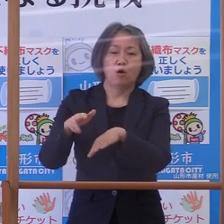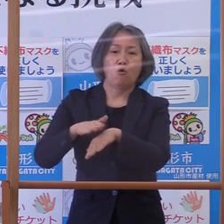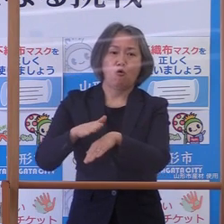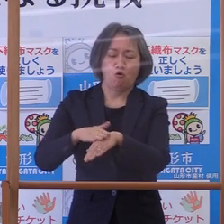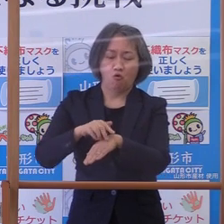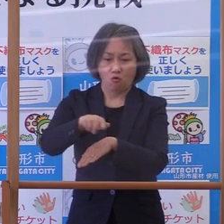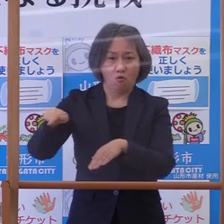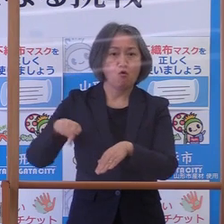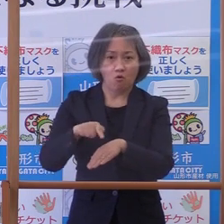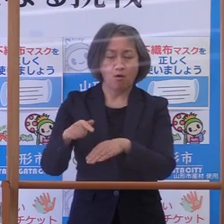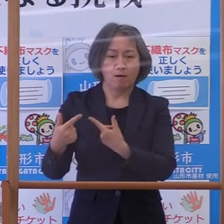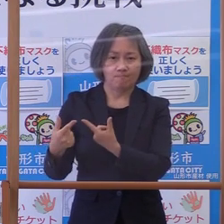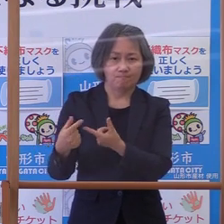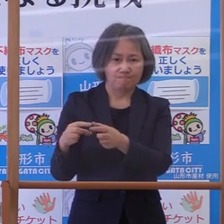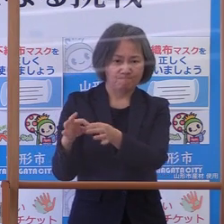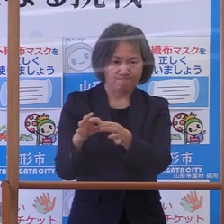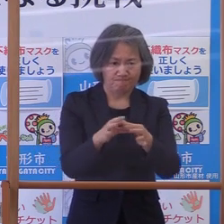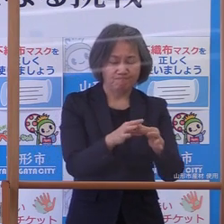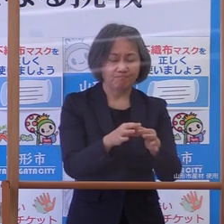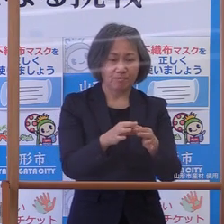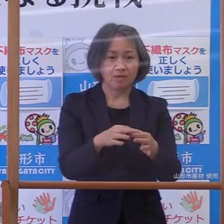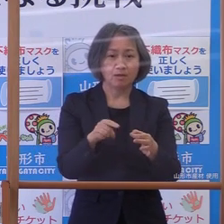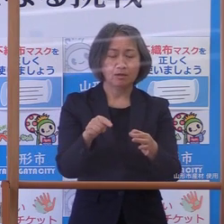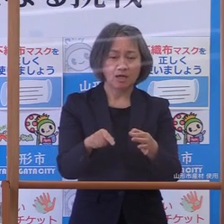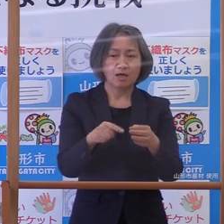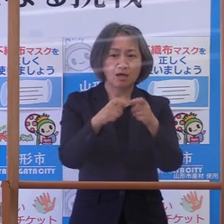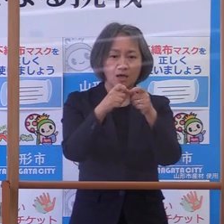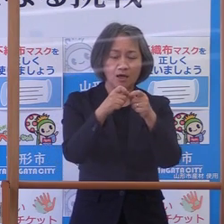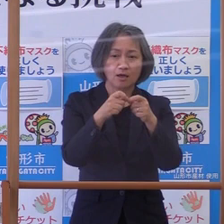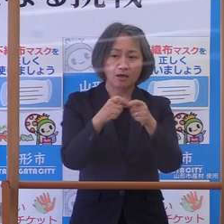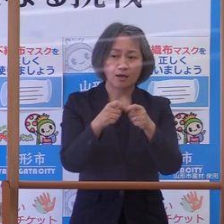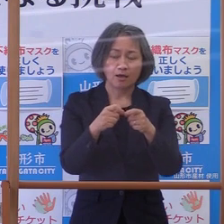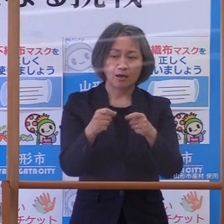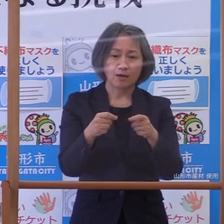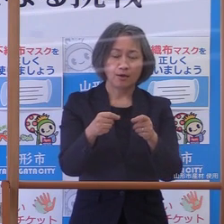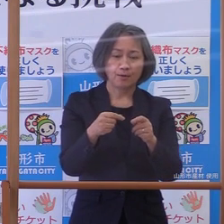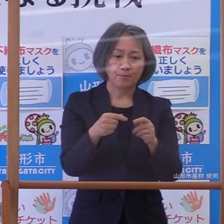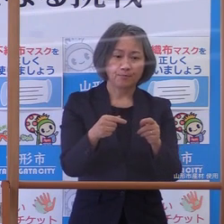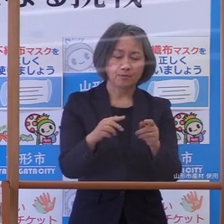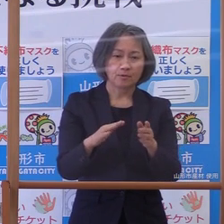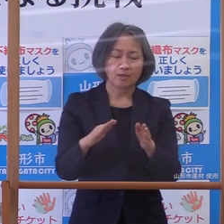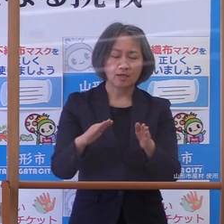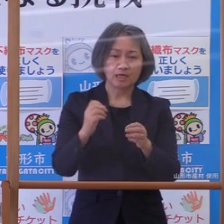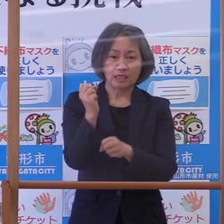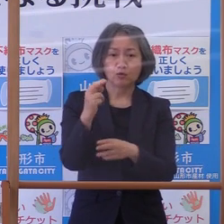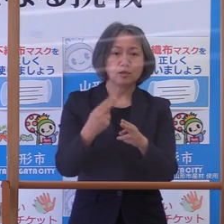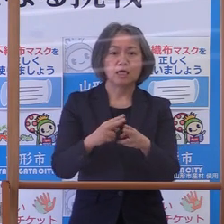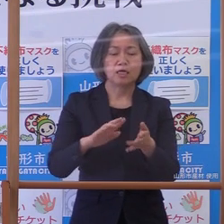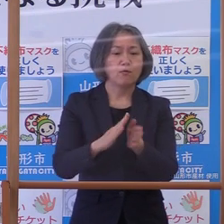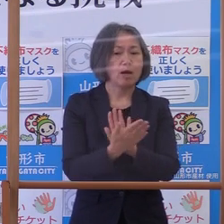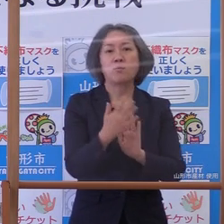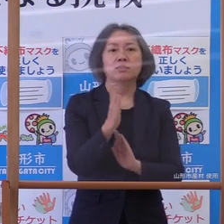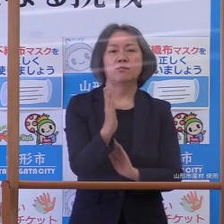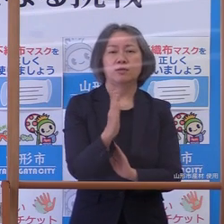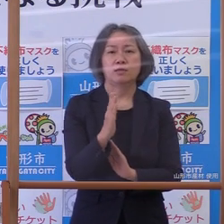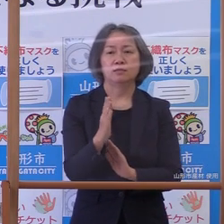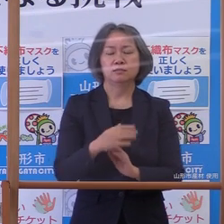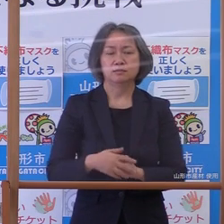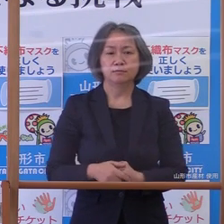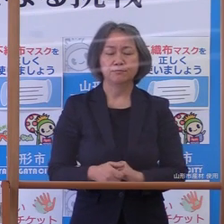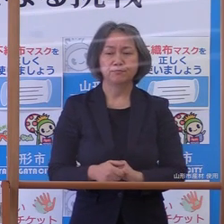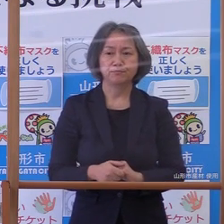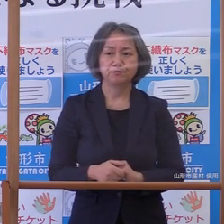の、そうですね、はい、申し上げた内容と変わってはいないと思います。 わかりました。あともう一